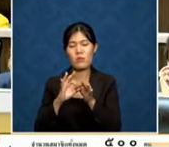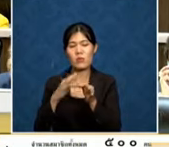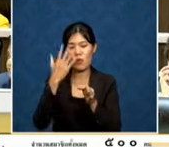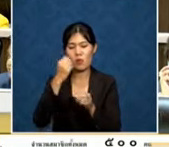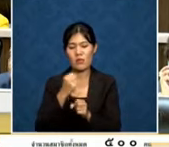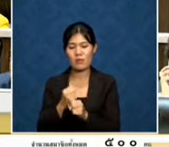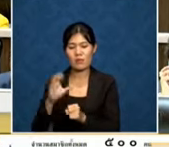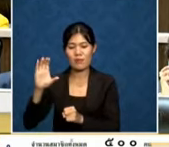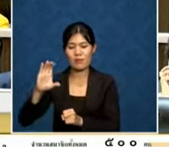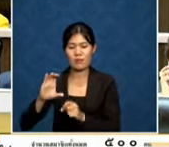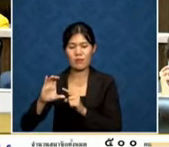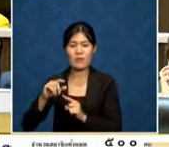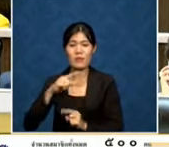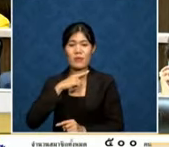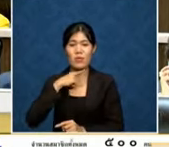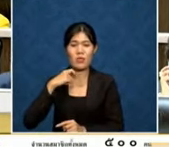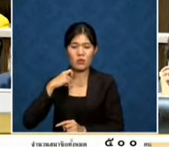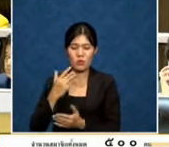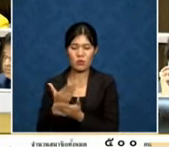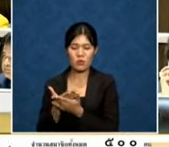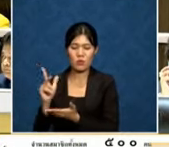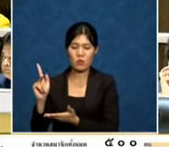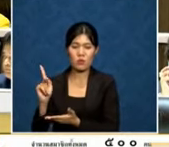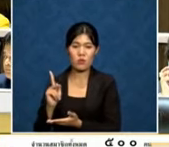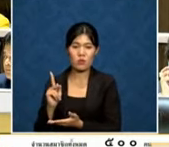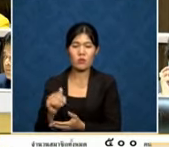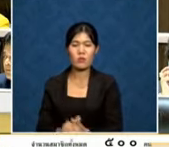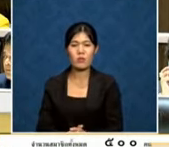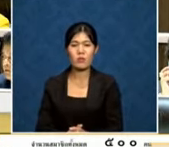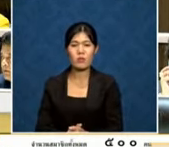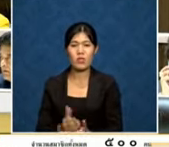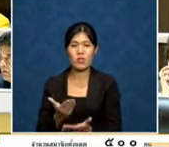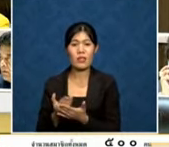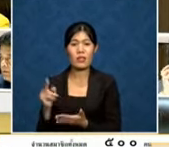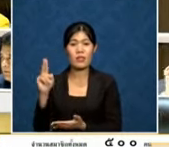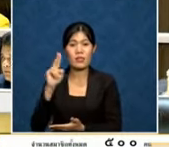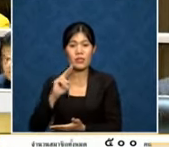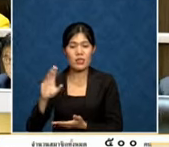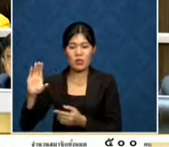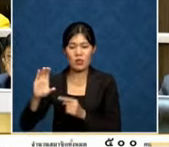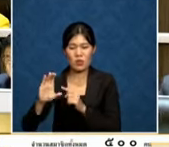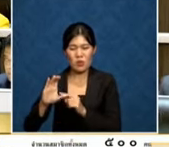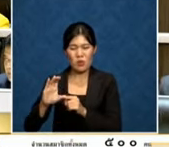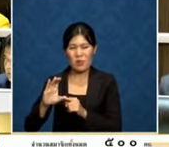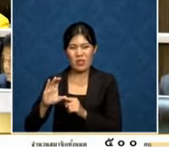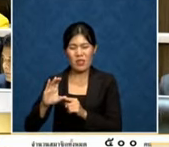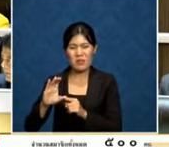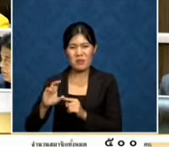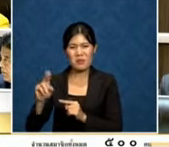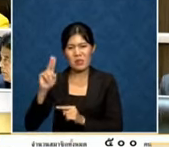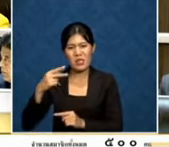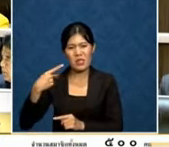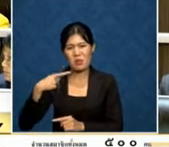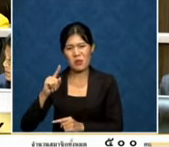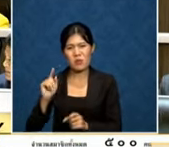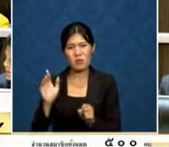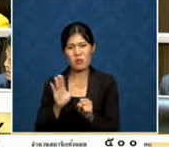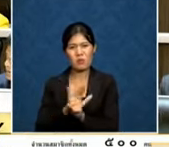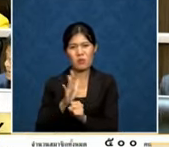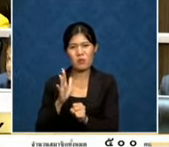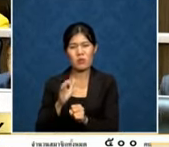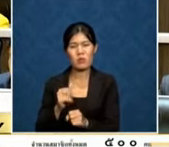งบประมาณขาดดุลมีการกู้หนี้ยืมสินเ่อมีการใช้งบประมาณกันแบบไม่คุ้มค่านะครับวันนี้ผมขอ